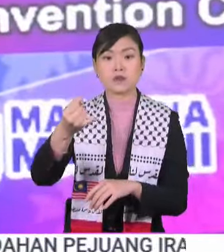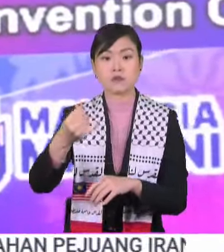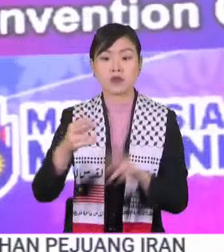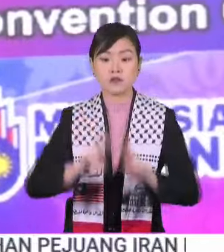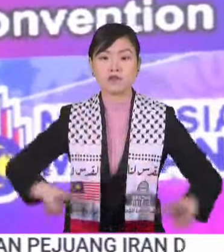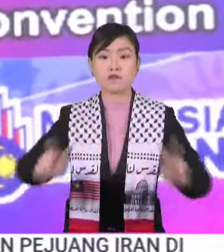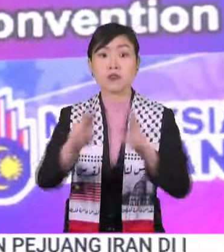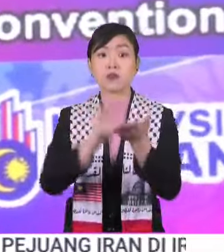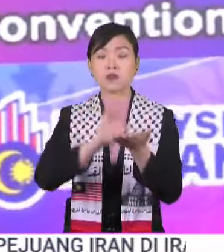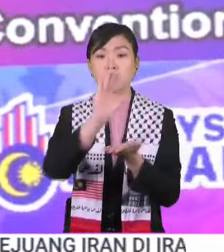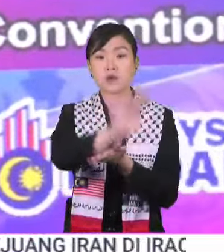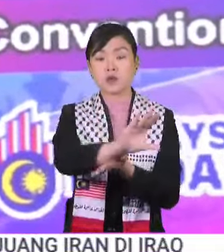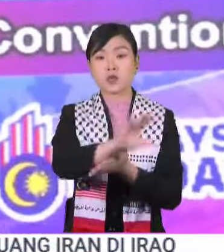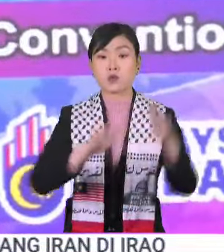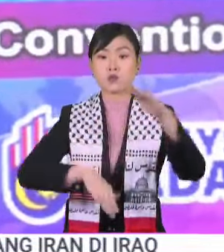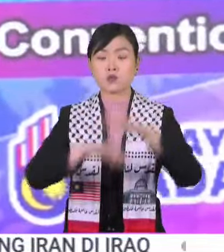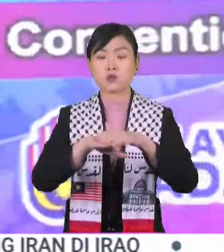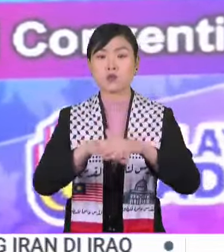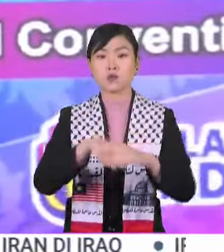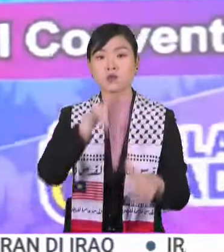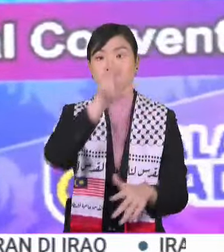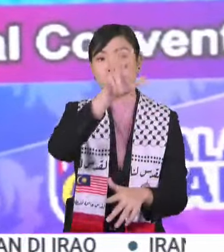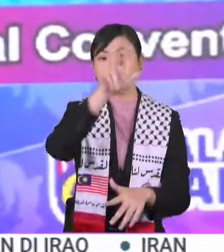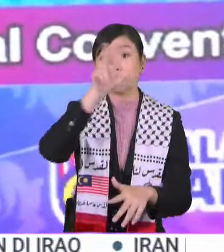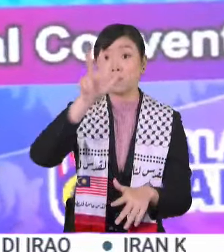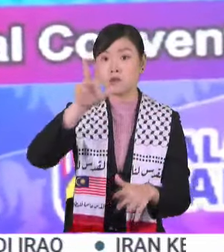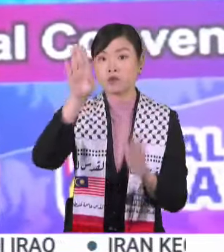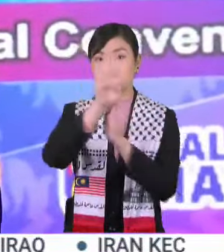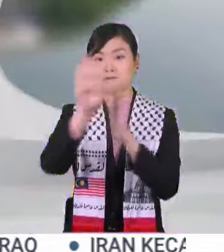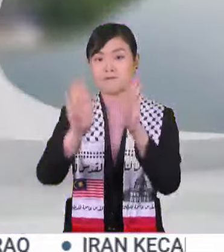dalam dan luar negeri mencecah R3